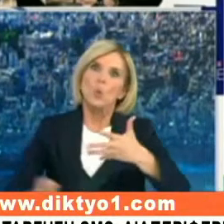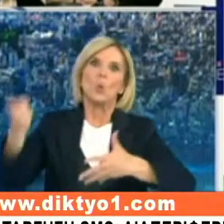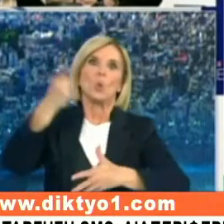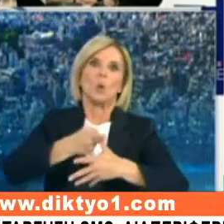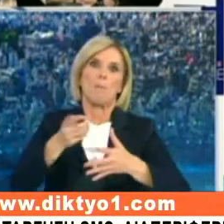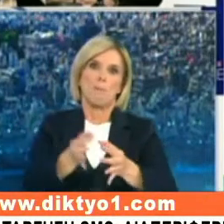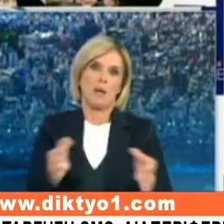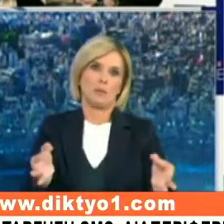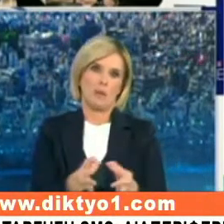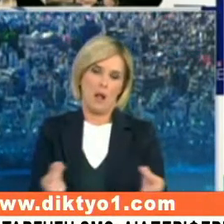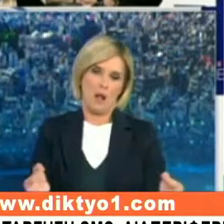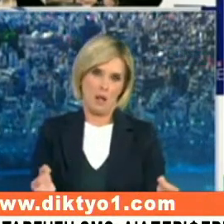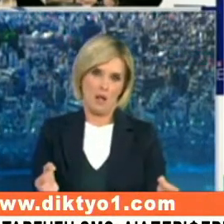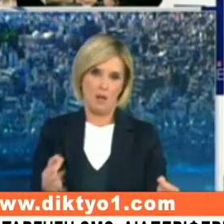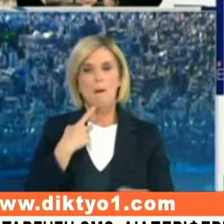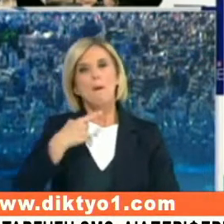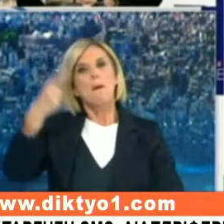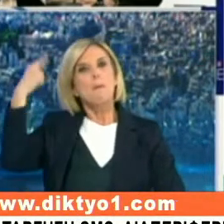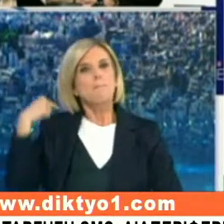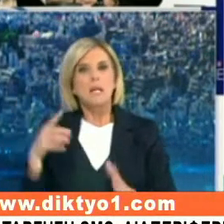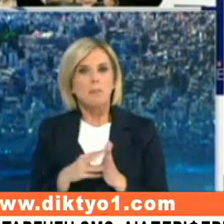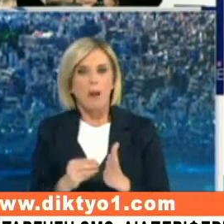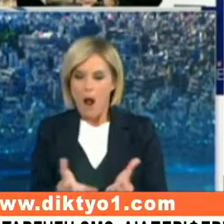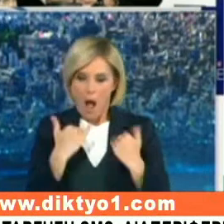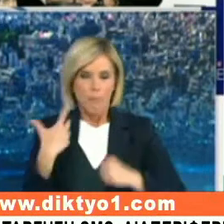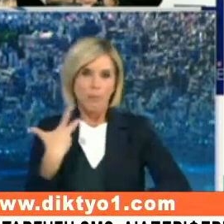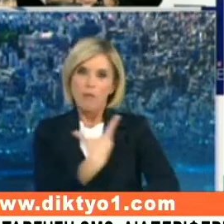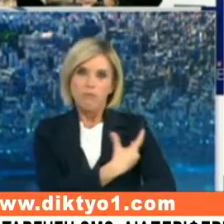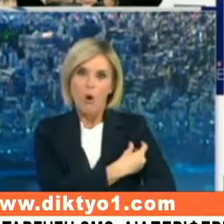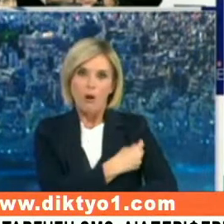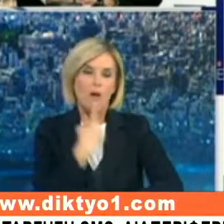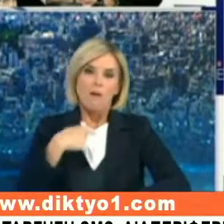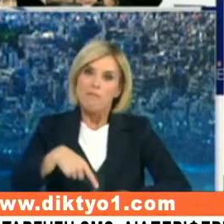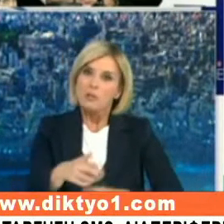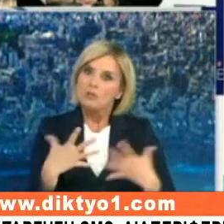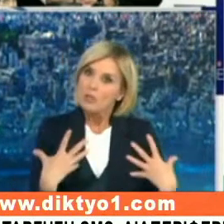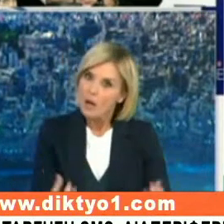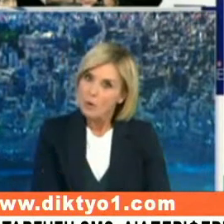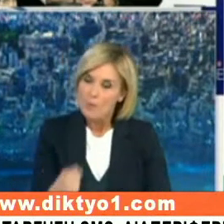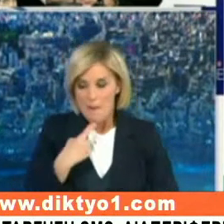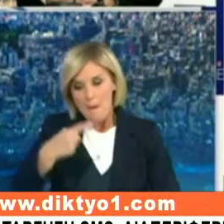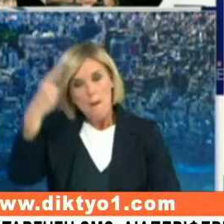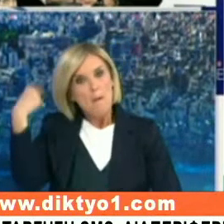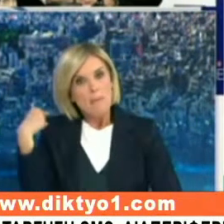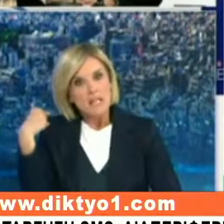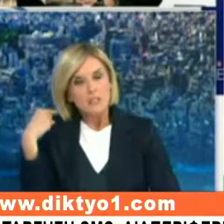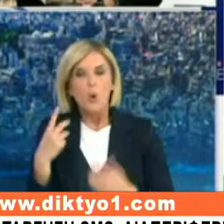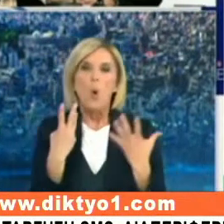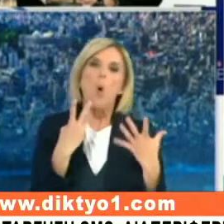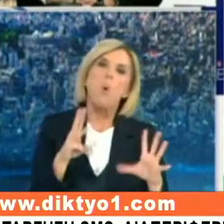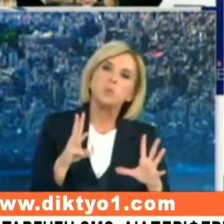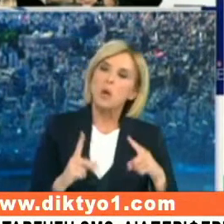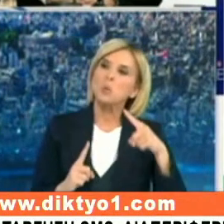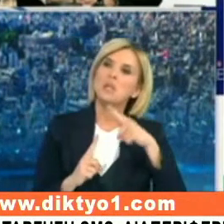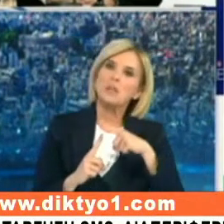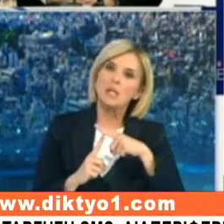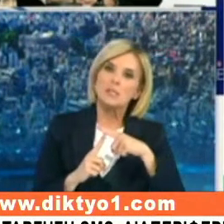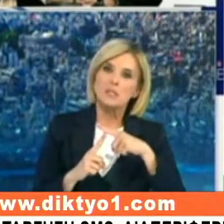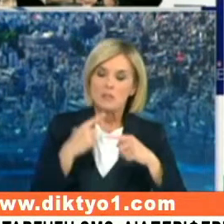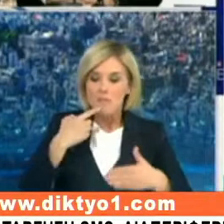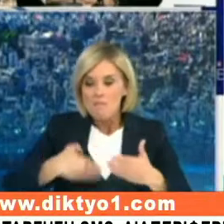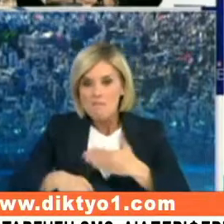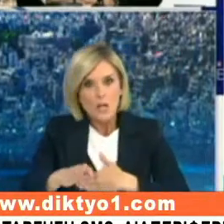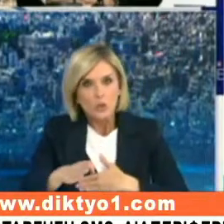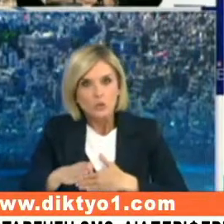μέτρα. Πέρυσι, για παράδειγμα, δεν είχαμε εμβόλια, ενώ φέτος έχουμε. Πέρυσι με το ζόρι κάναμε 800 τεστ την ημέρα στην αρχή της πανδημίας,